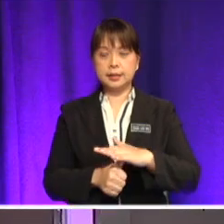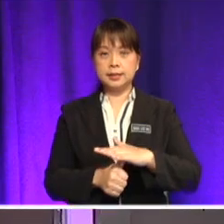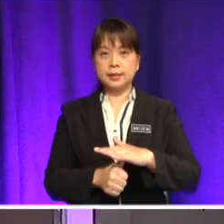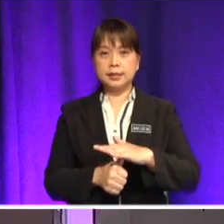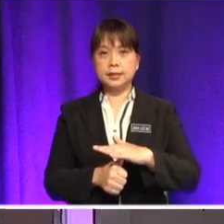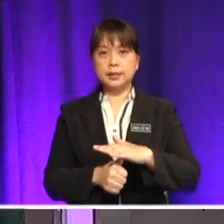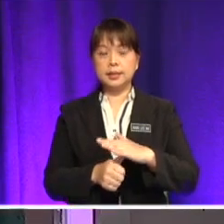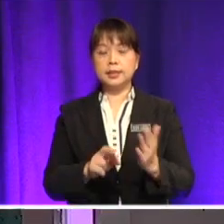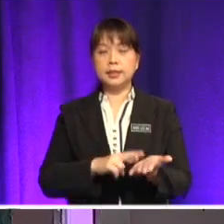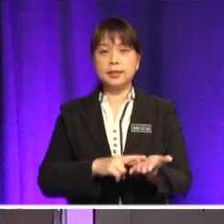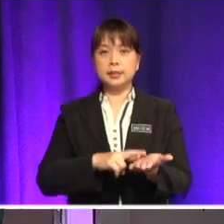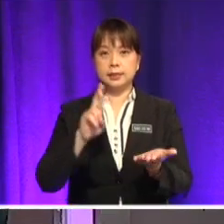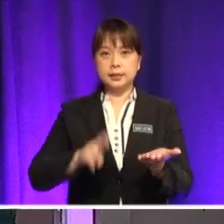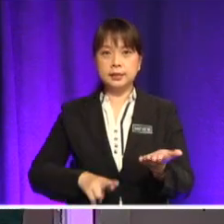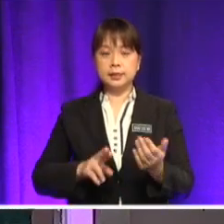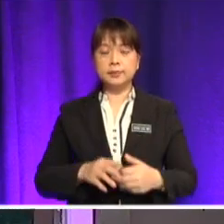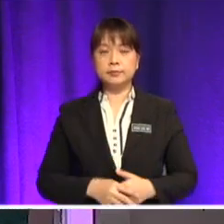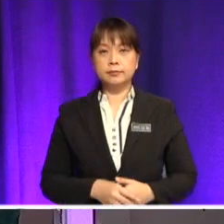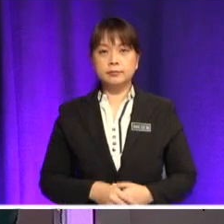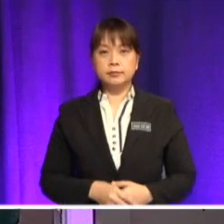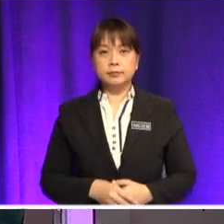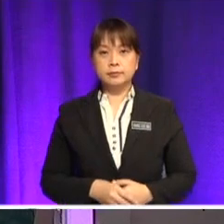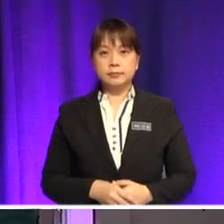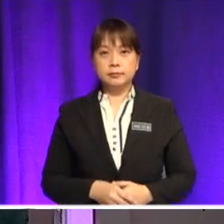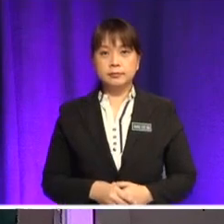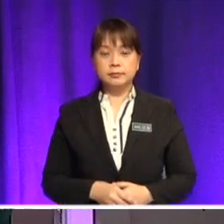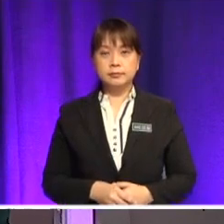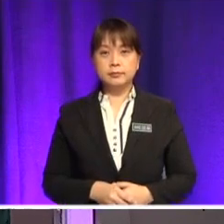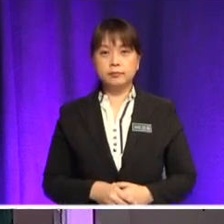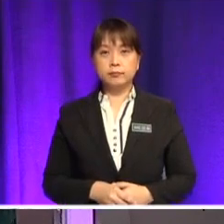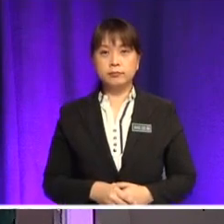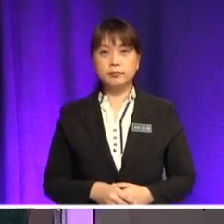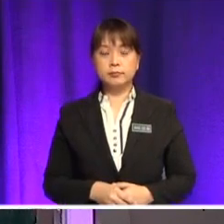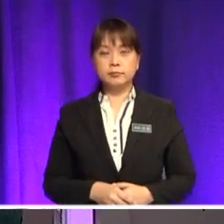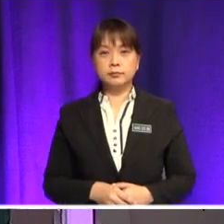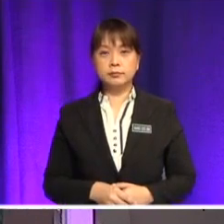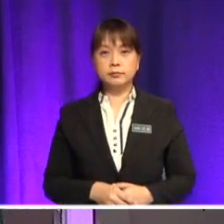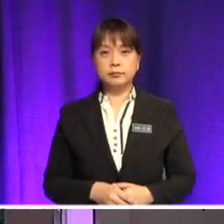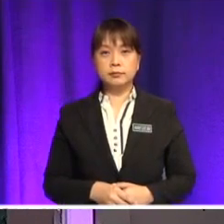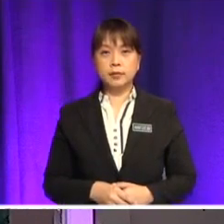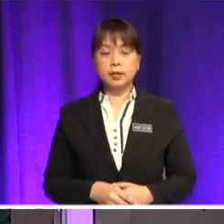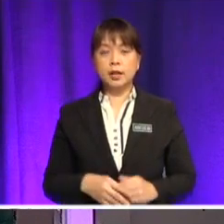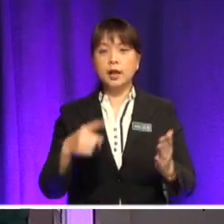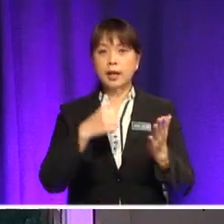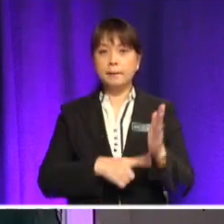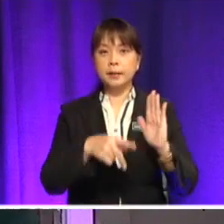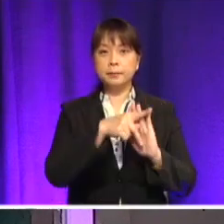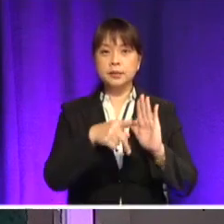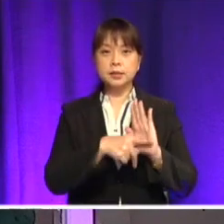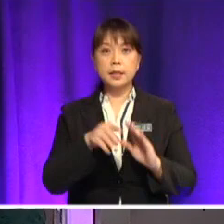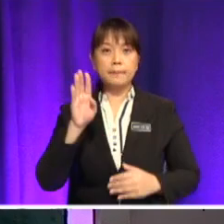Dia tinggi dan menghasilkan daya angkat oke seterusnya apalagi berisi penuh di dalam kehidupan